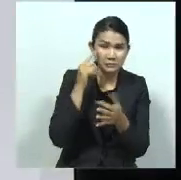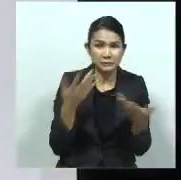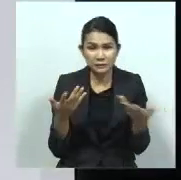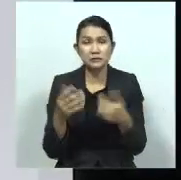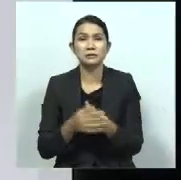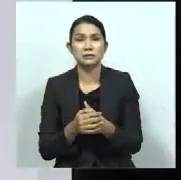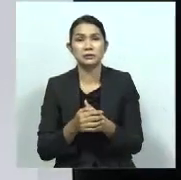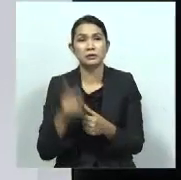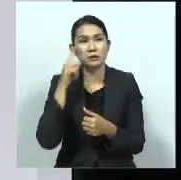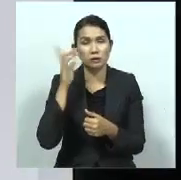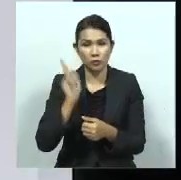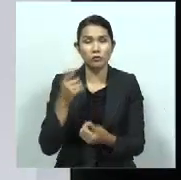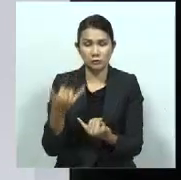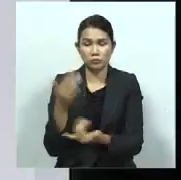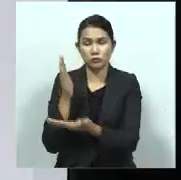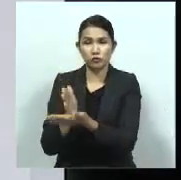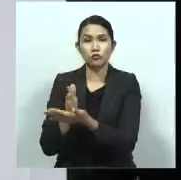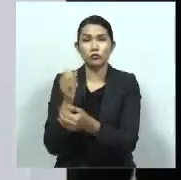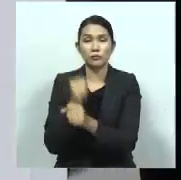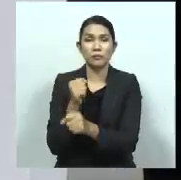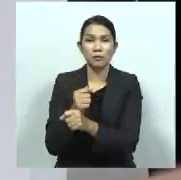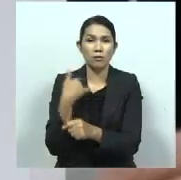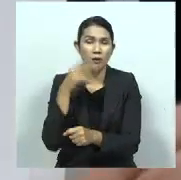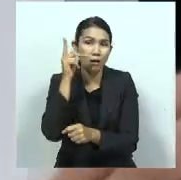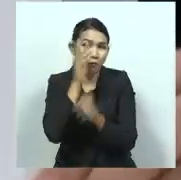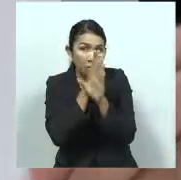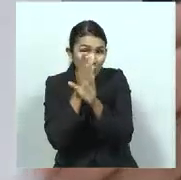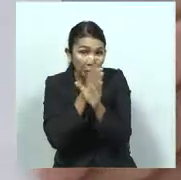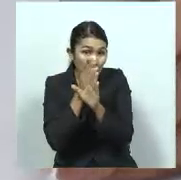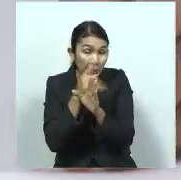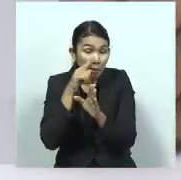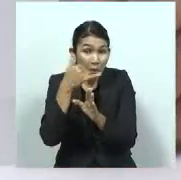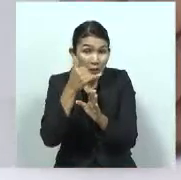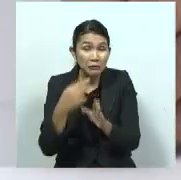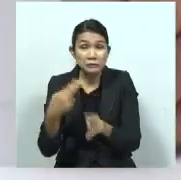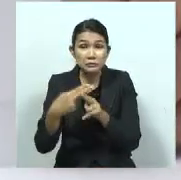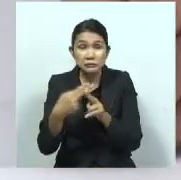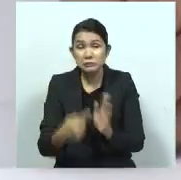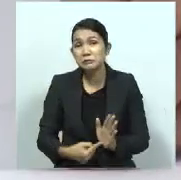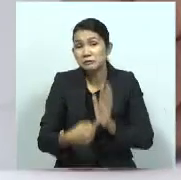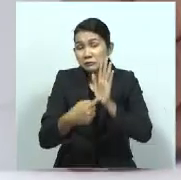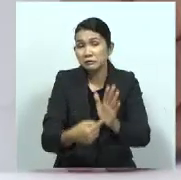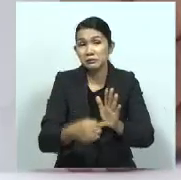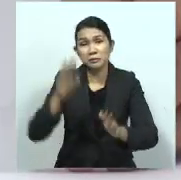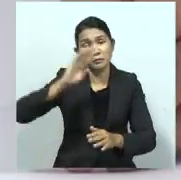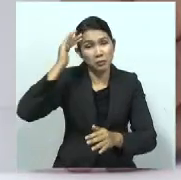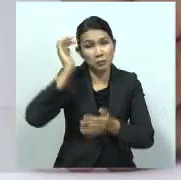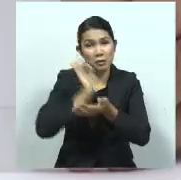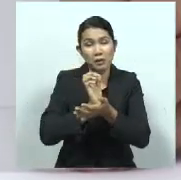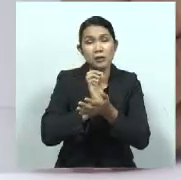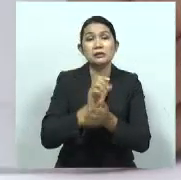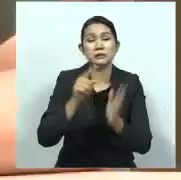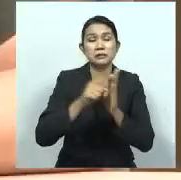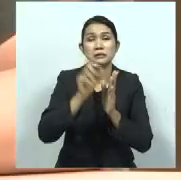ธรหยุดปฏิบัติหน้าที่ชั่วคราวนะคะ ใช่นะครับ ก็เลยมีข่าวลือมาว่าอาจจะมีการเสนอชื่อพลตำรวจเอกเสรีพิสุทธิ์เตมียเวส